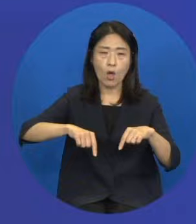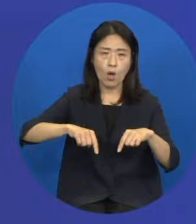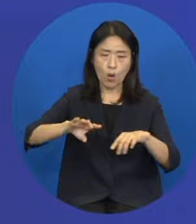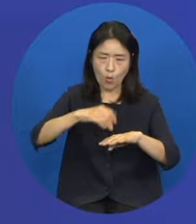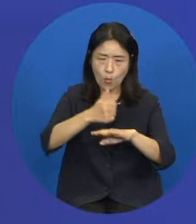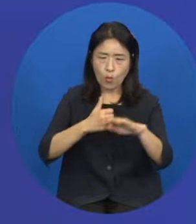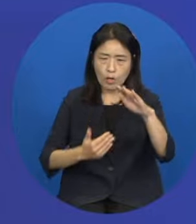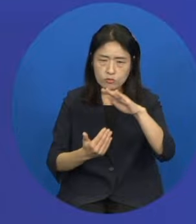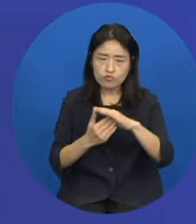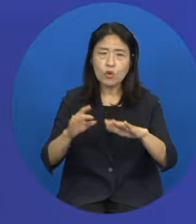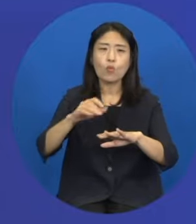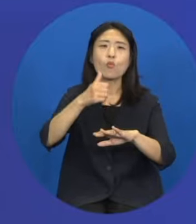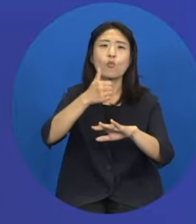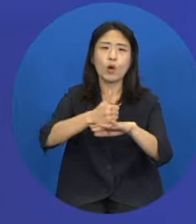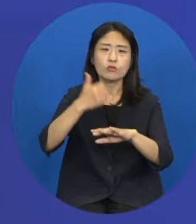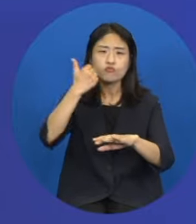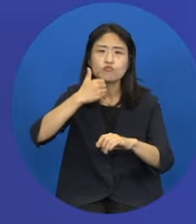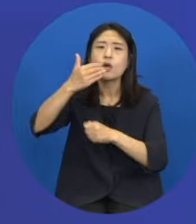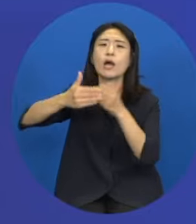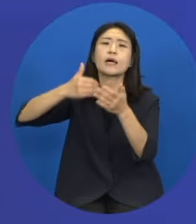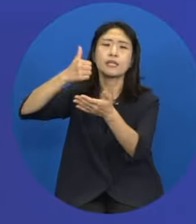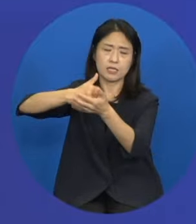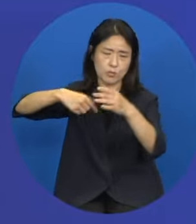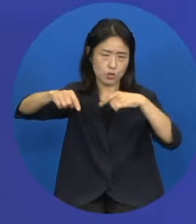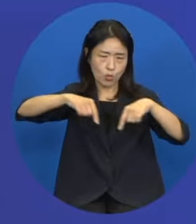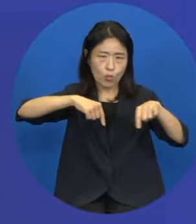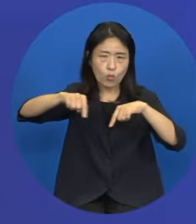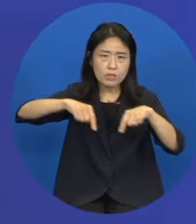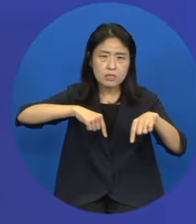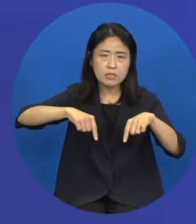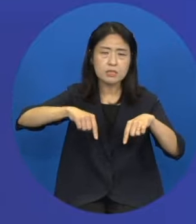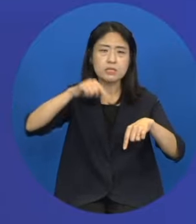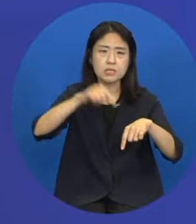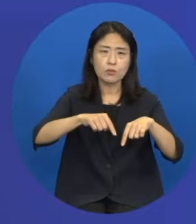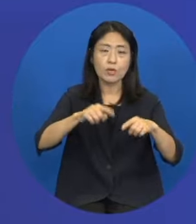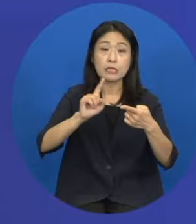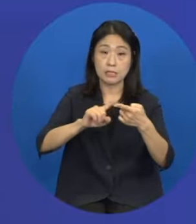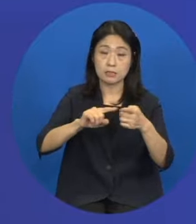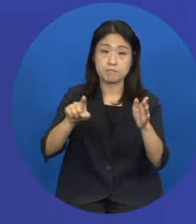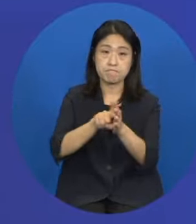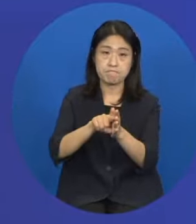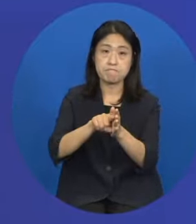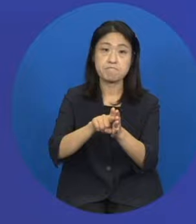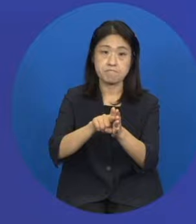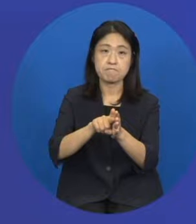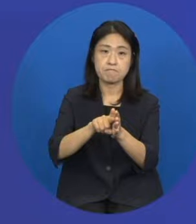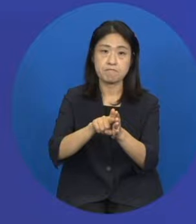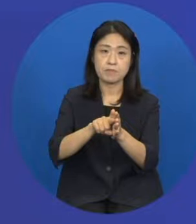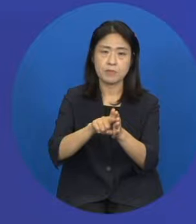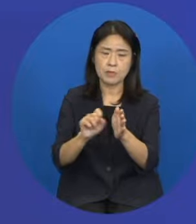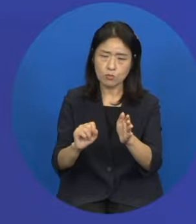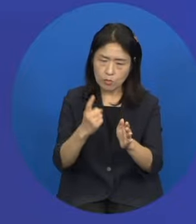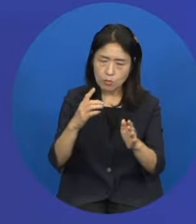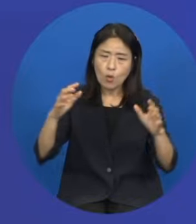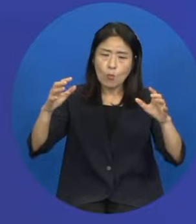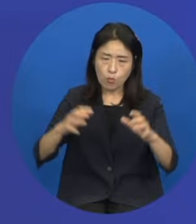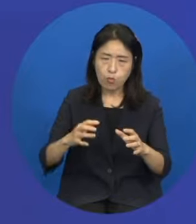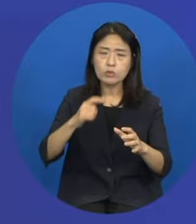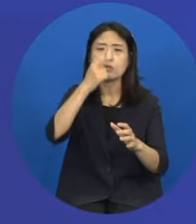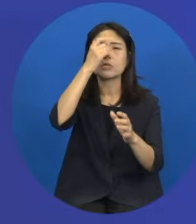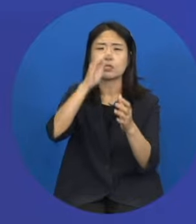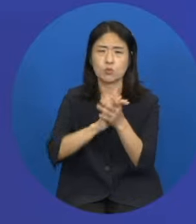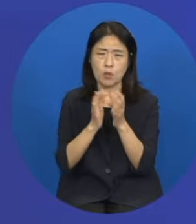그리스도가 통치하신다라는 것을 그들이 분명히 믿었기 때문이죠. 그것을 믿었기 때문에 그들은 모여서 간절히